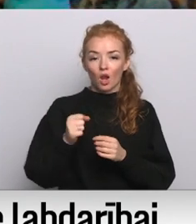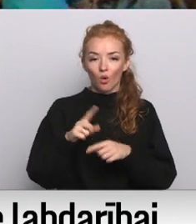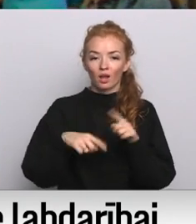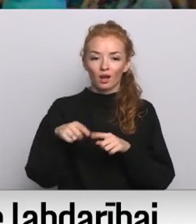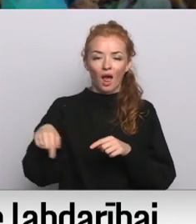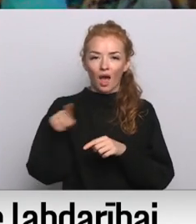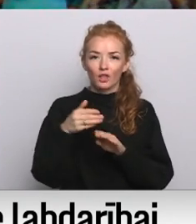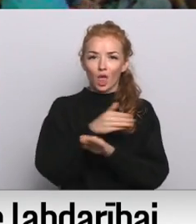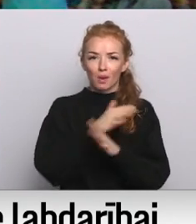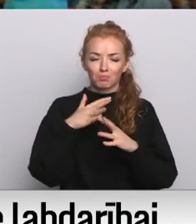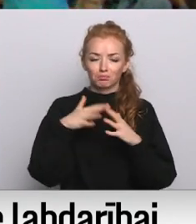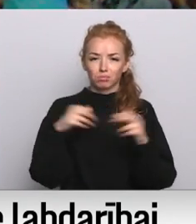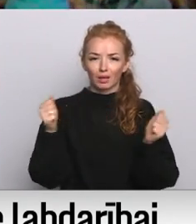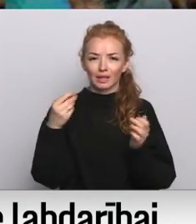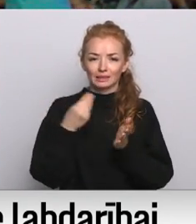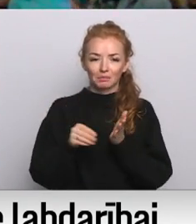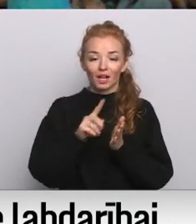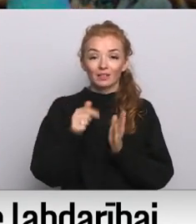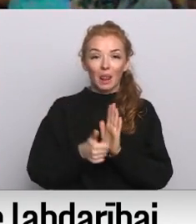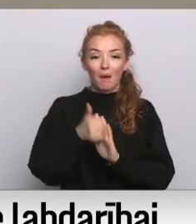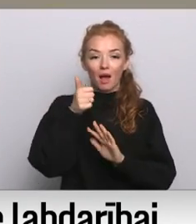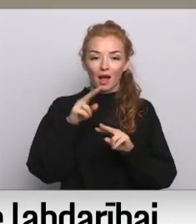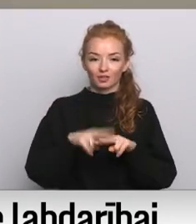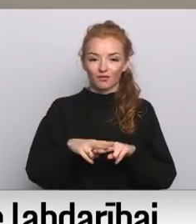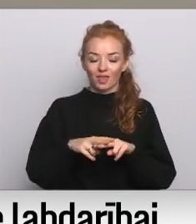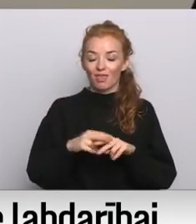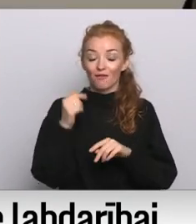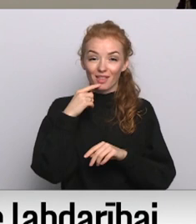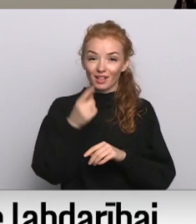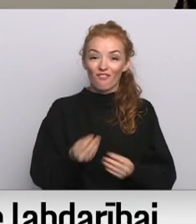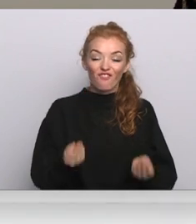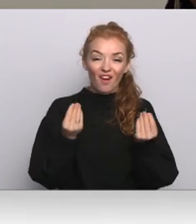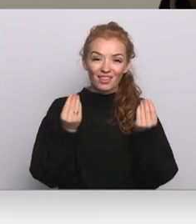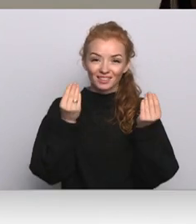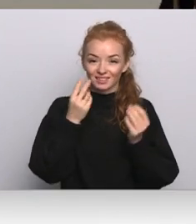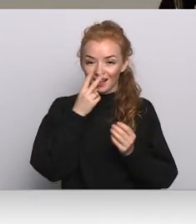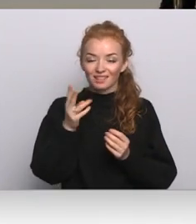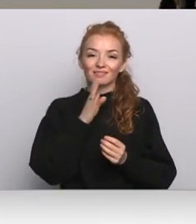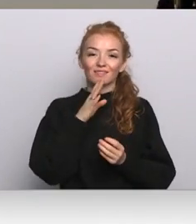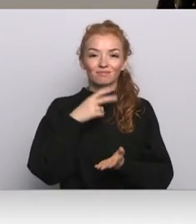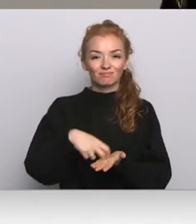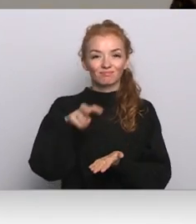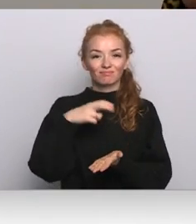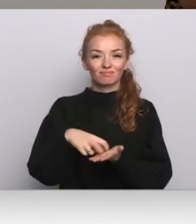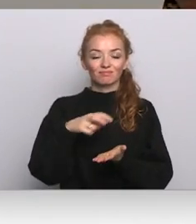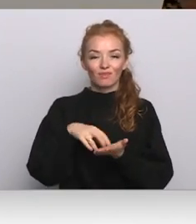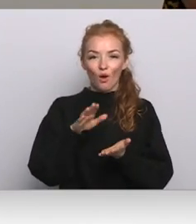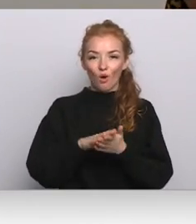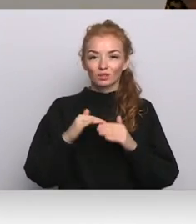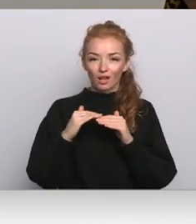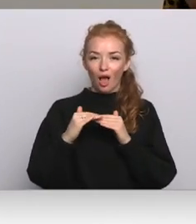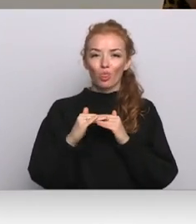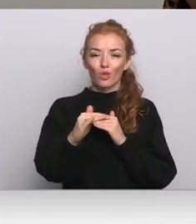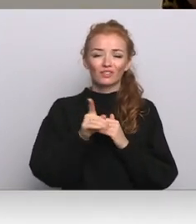bija iepriekš izpirkuši labākās vietas. Ir tik fantastiski redzēt, kā sievietes iziet uz skatuves, viņas ir tik